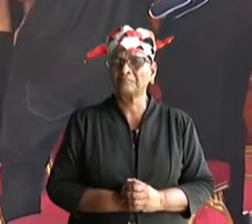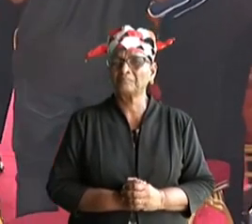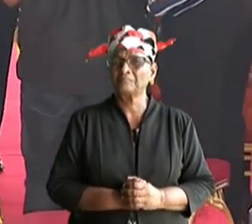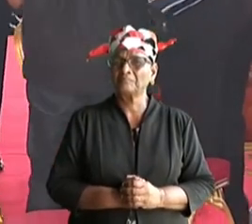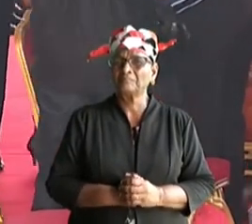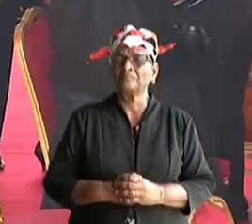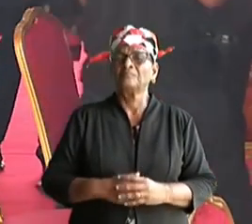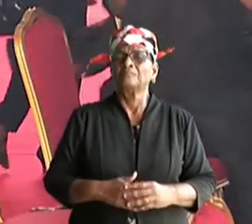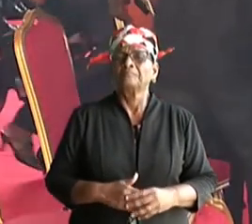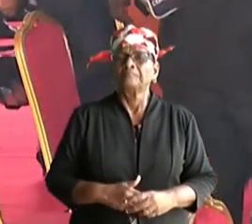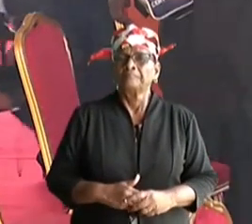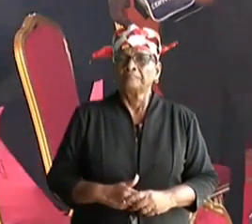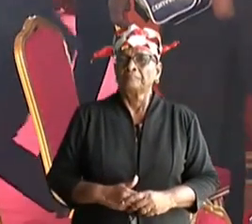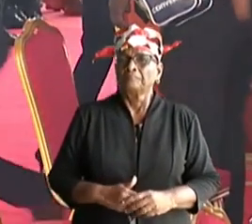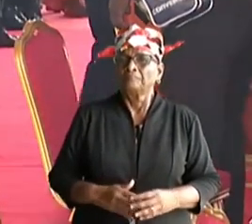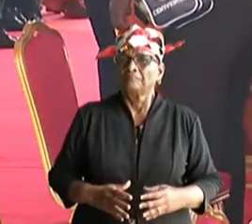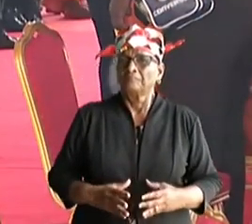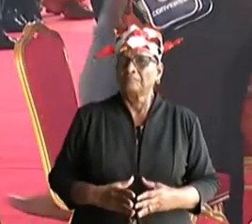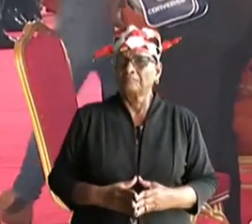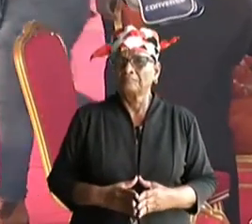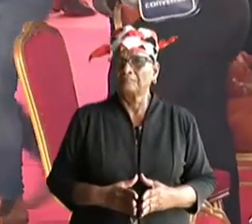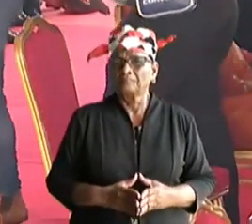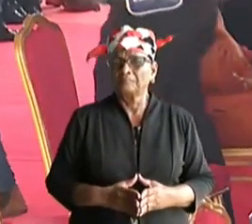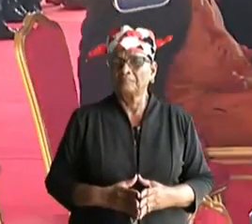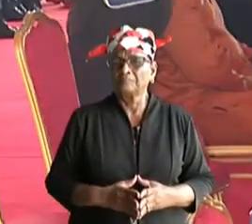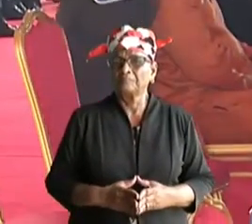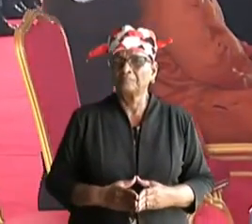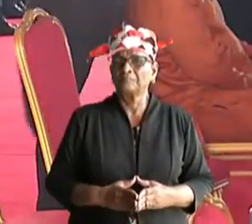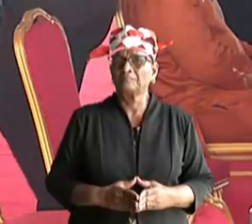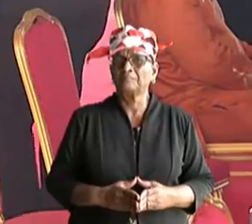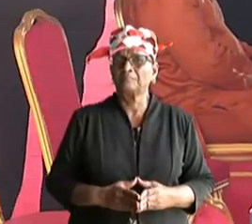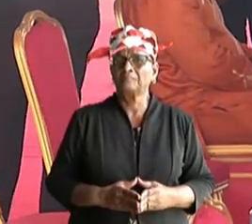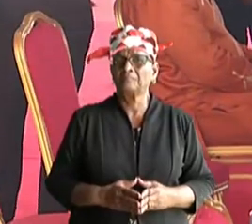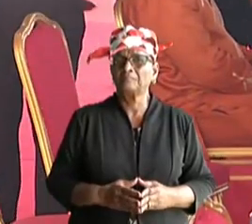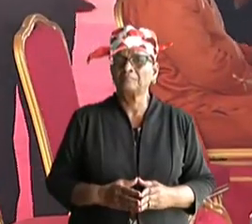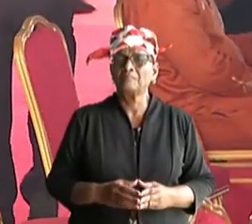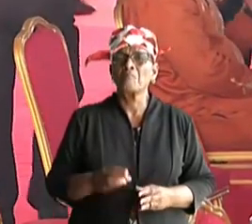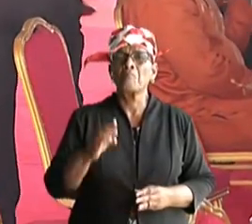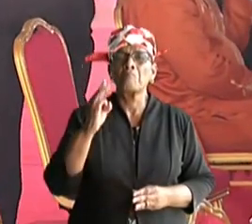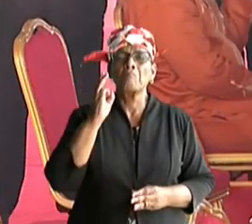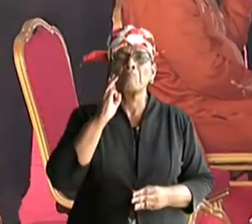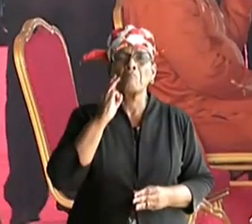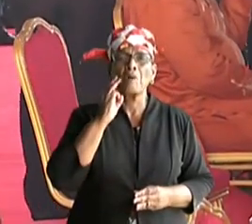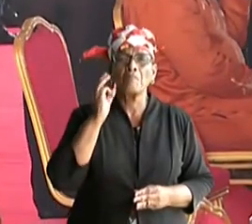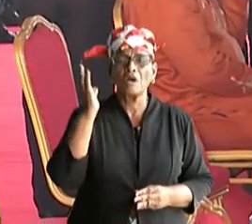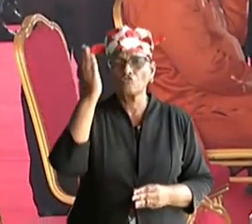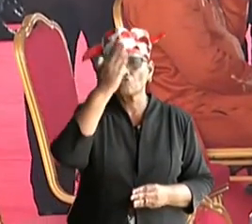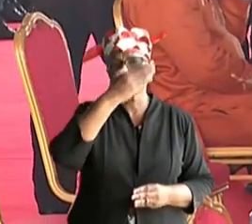Mama Stranang